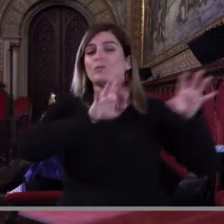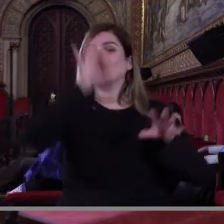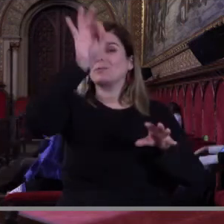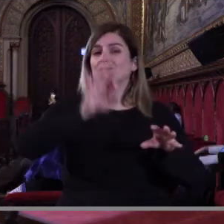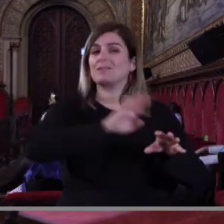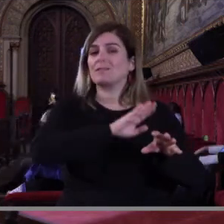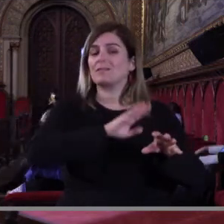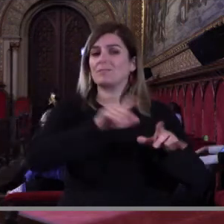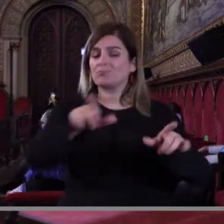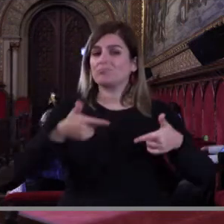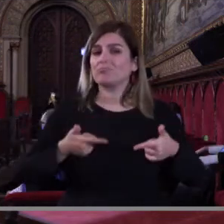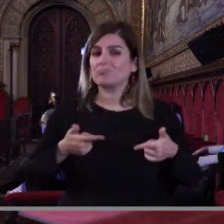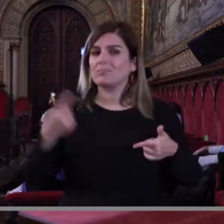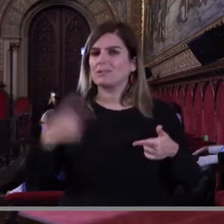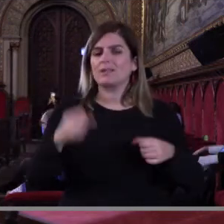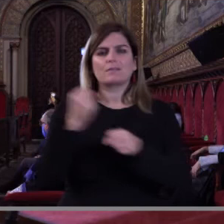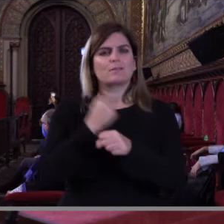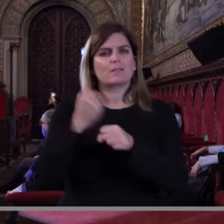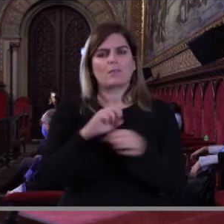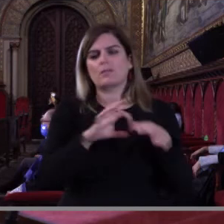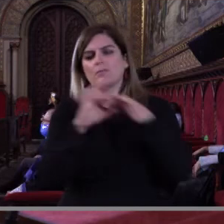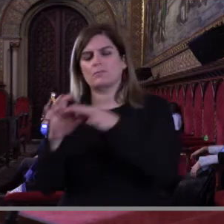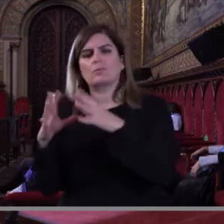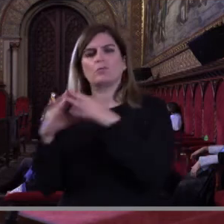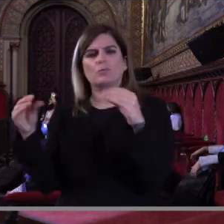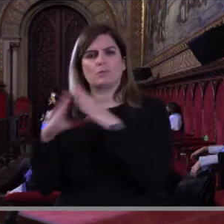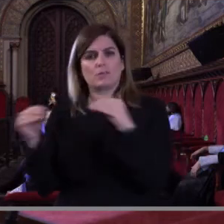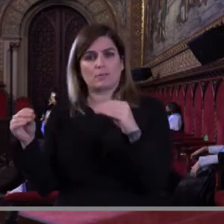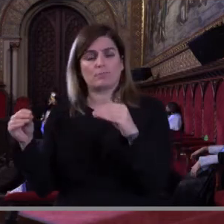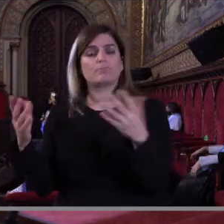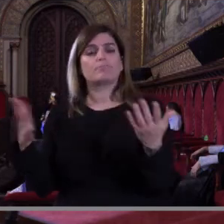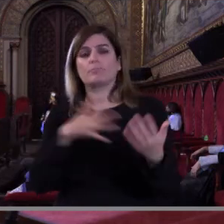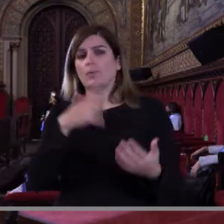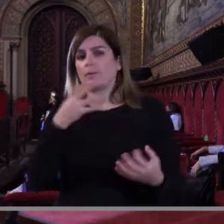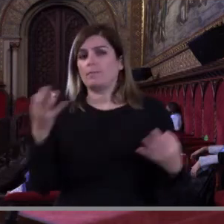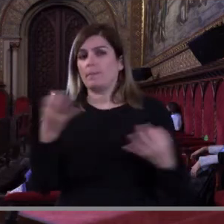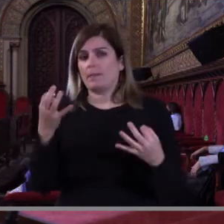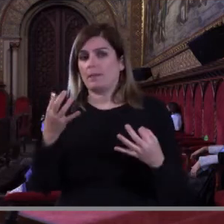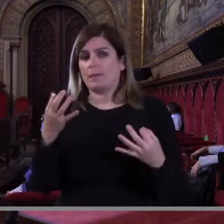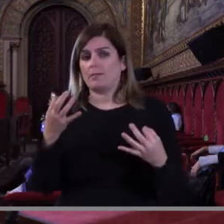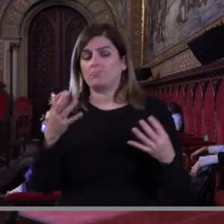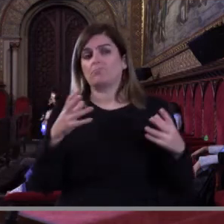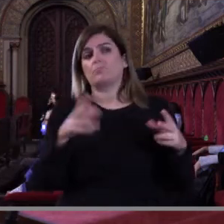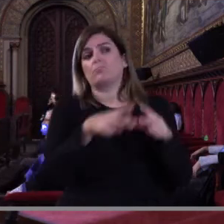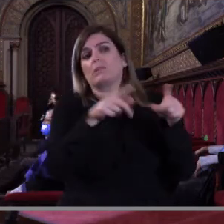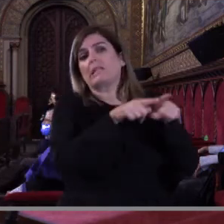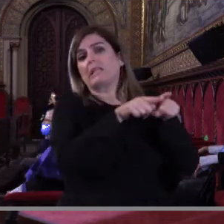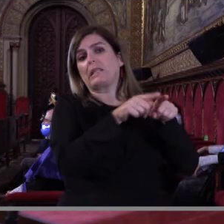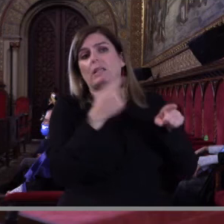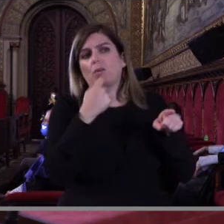titulats desenvolupen funcions de nivell universitari. És a dir, en contra del que sovint es comenta, no